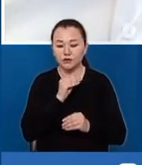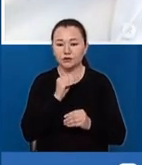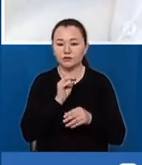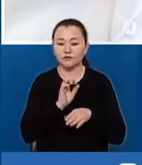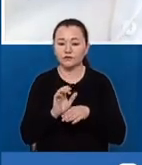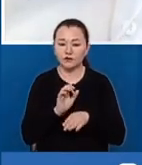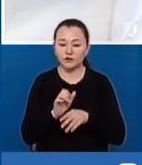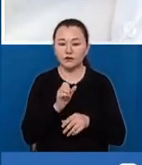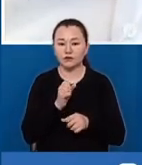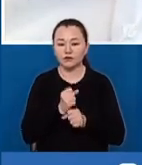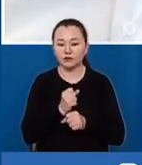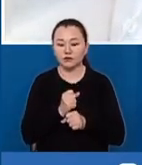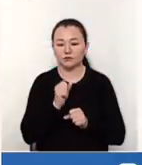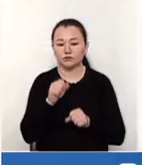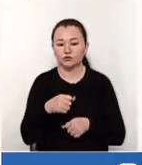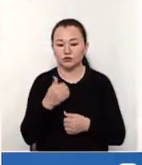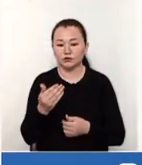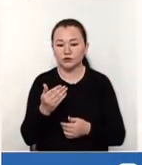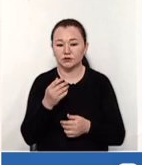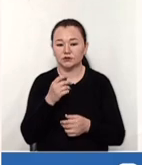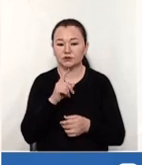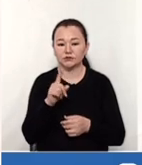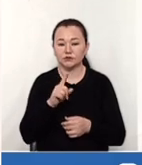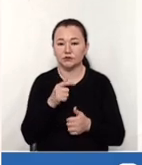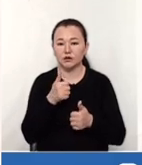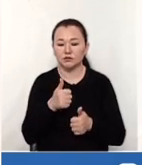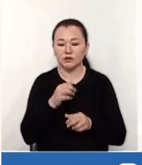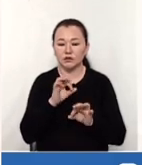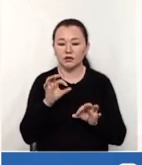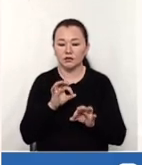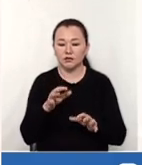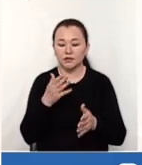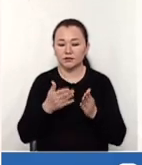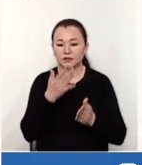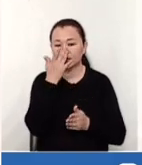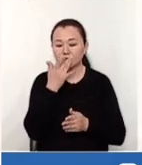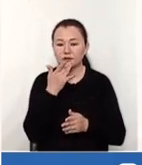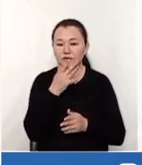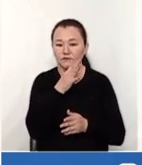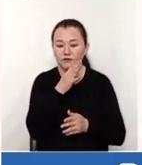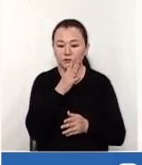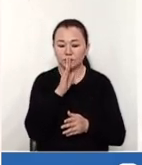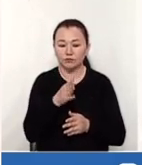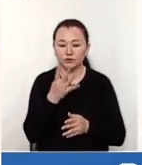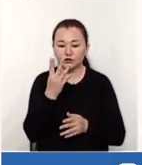өнімді олар өтеледі. Бір жақсы жағы, енді айтып кету керек, егер осы жаз айында енгізетін болса,